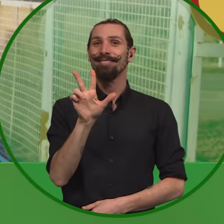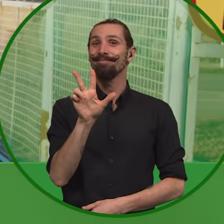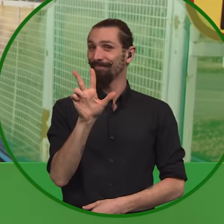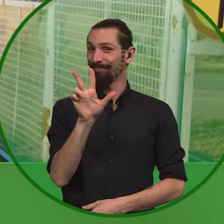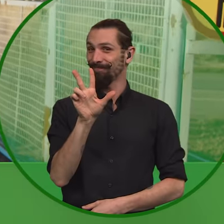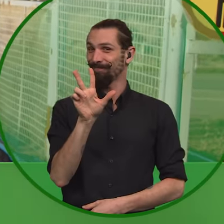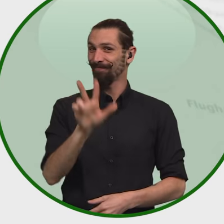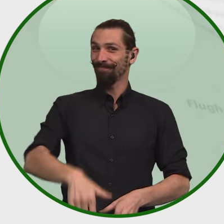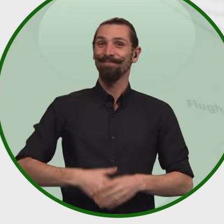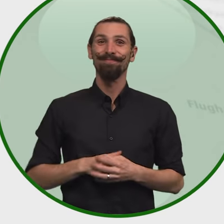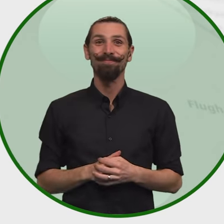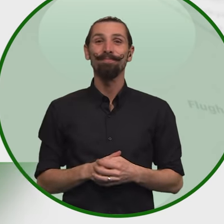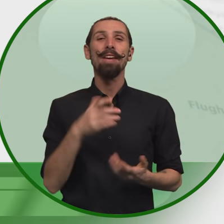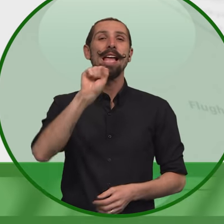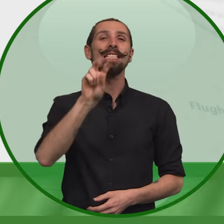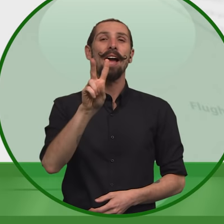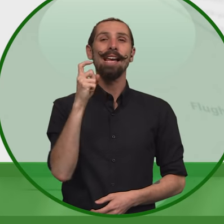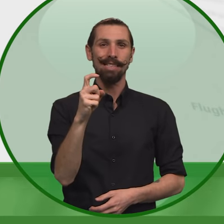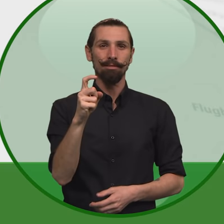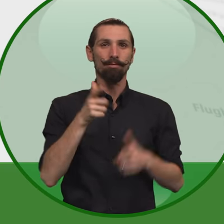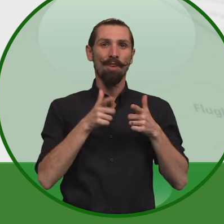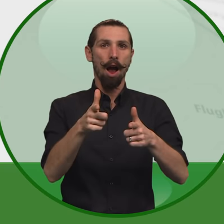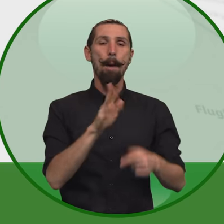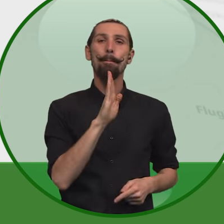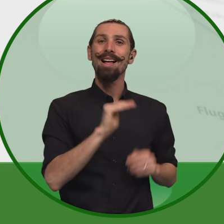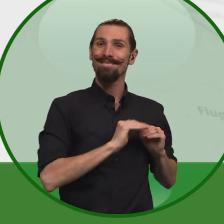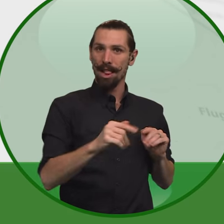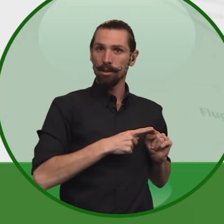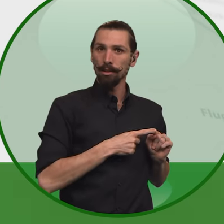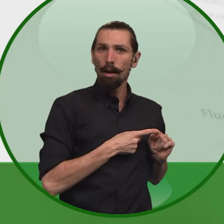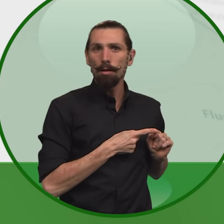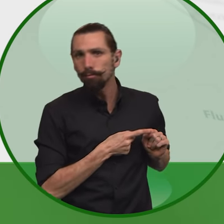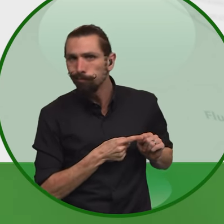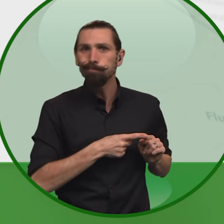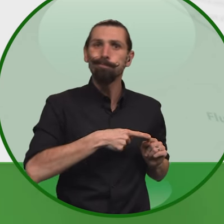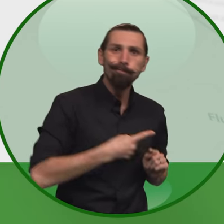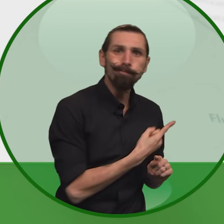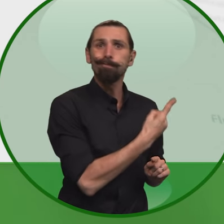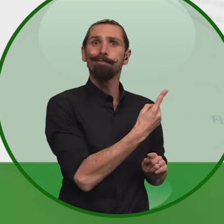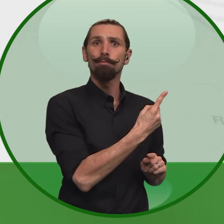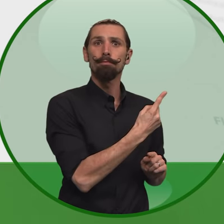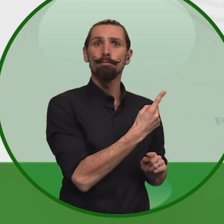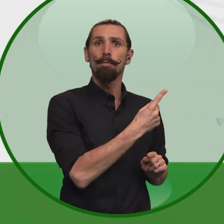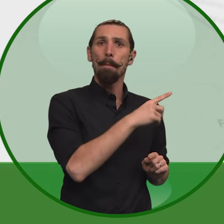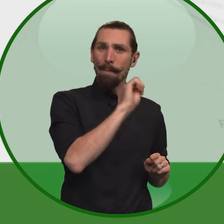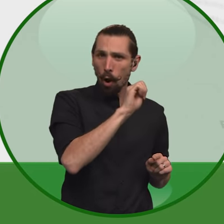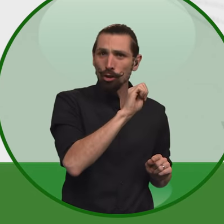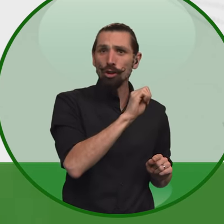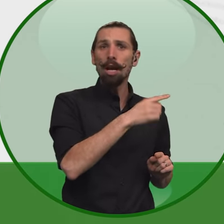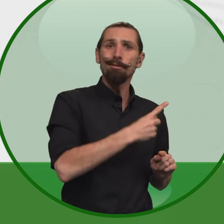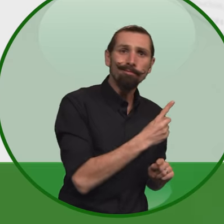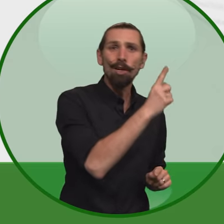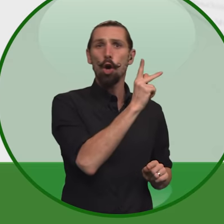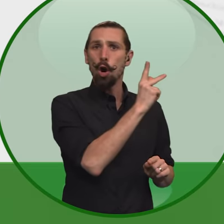fahren auf drei Linien. Die Linie S2X fährt von S-Bahnhof Blankenfelde über S-Bahnhof Marlow-Trebinerstraße, Kolonie